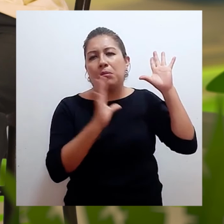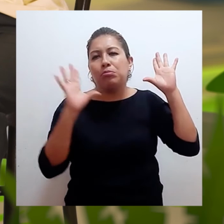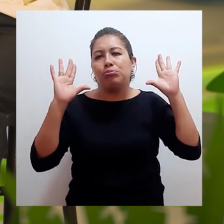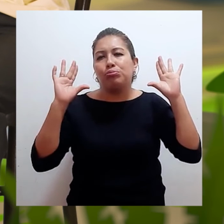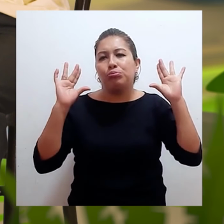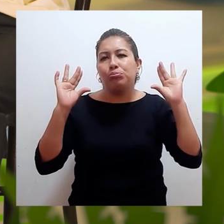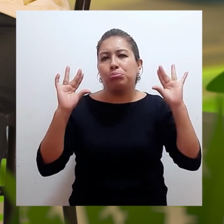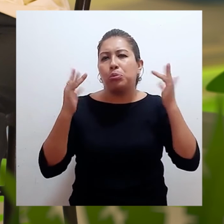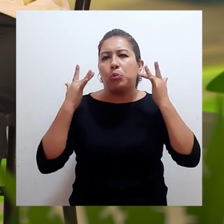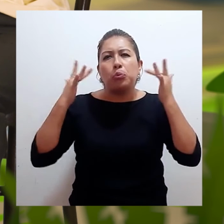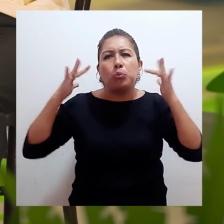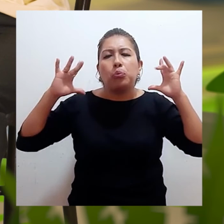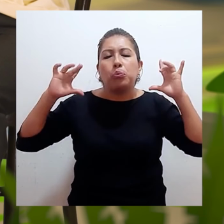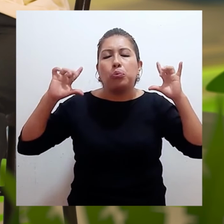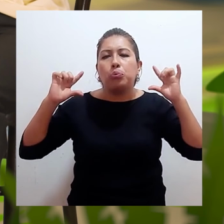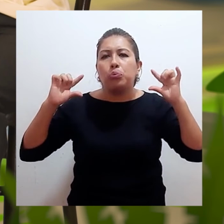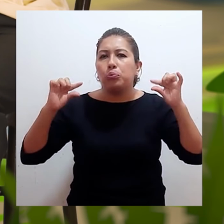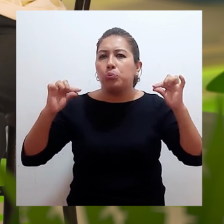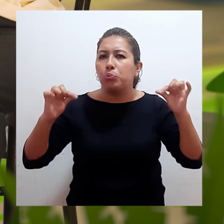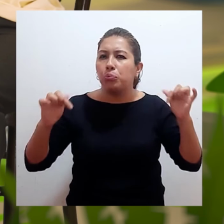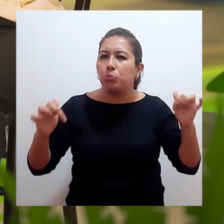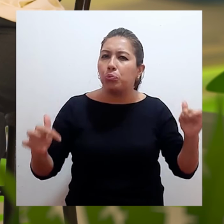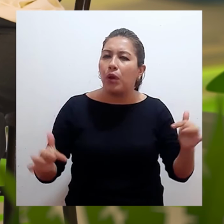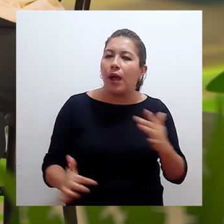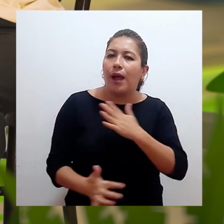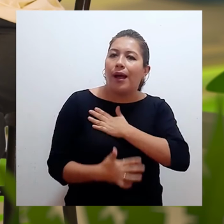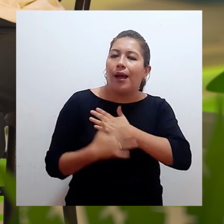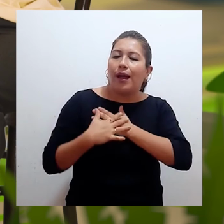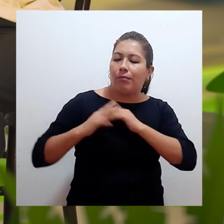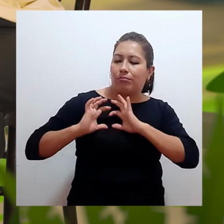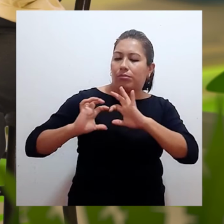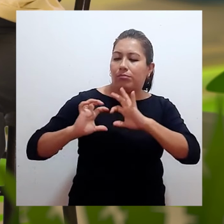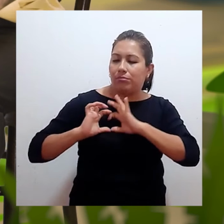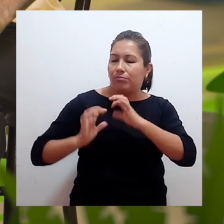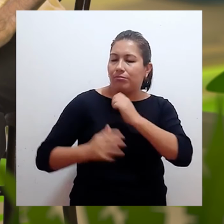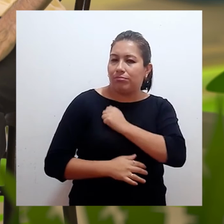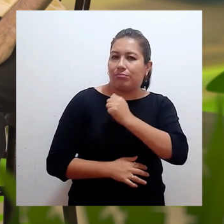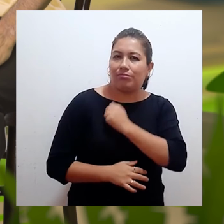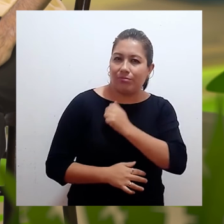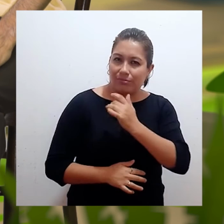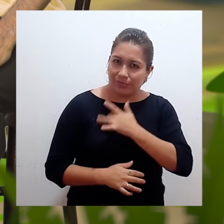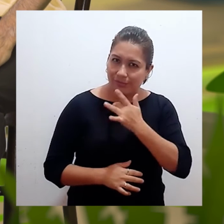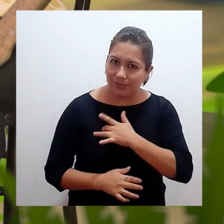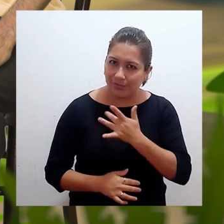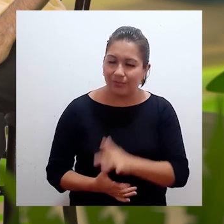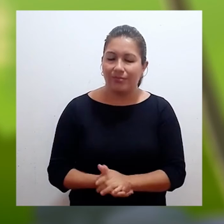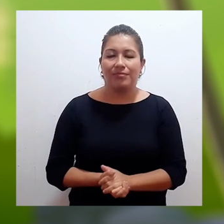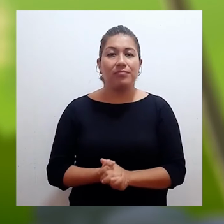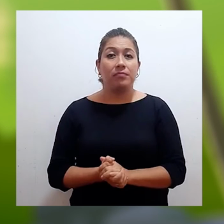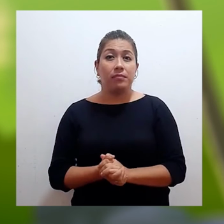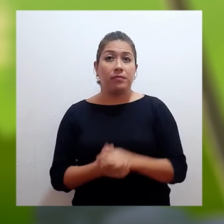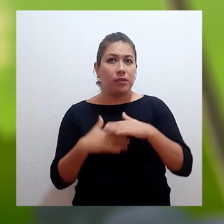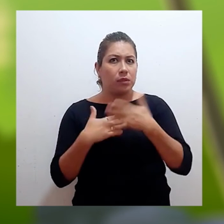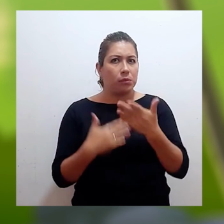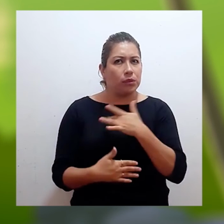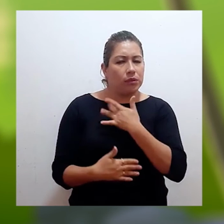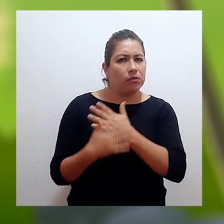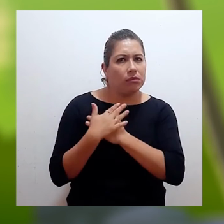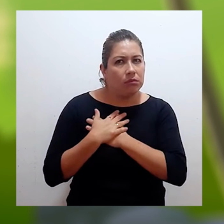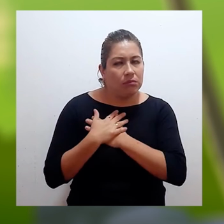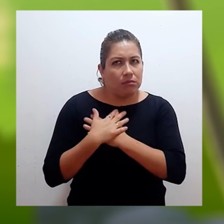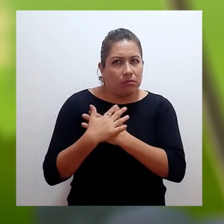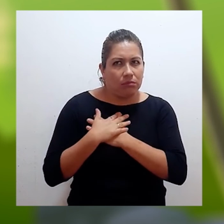de e te wa a ga ne in. Ri me a ta na ka chari in i chori ma ng ne a ri ju ne kung. Ri